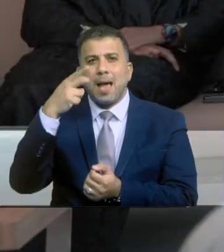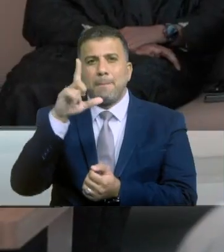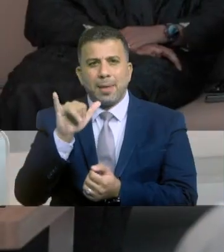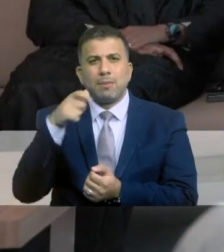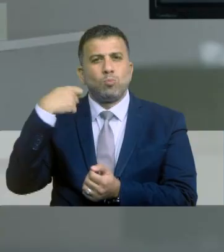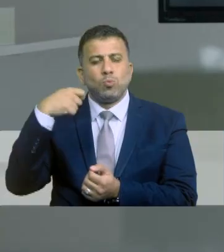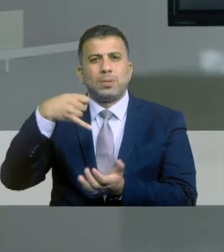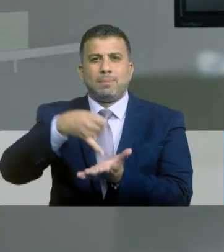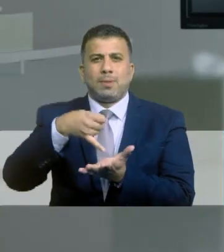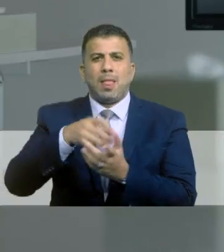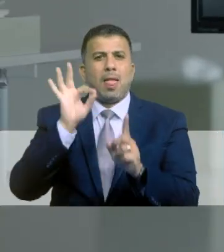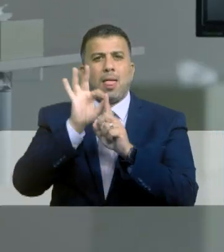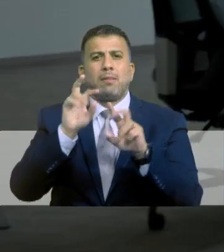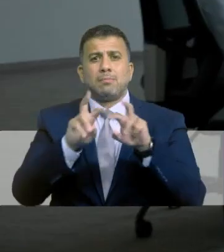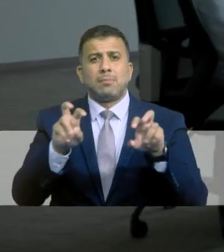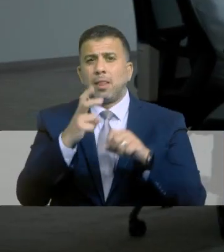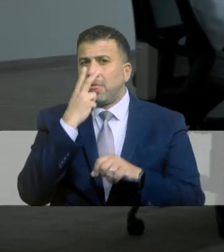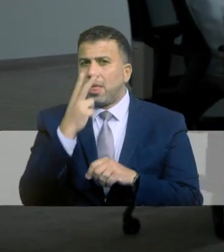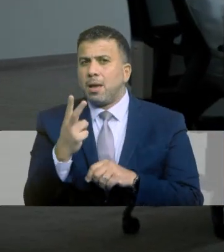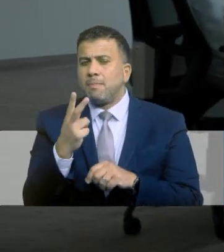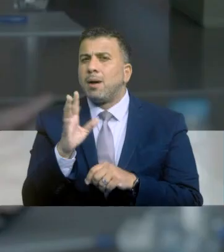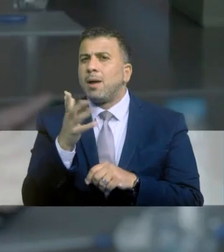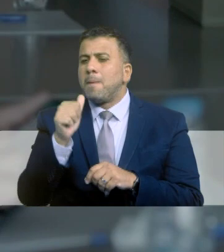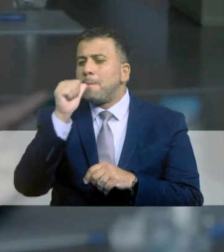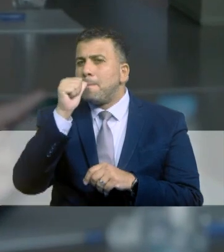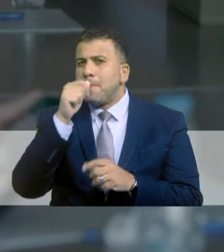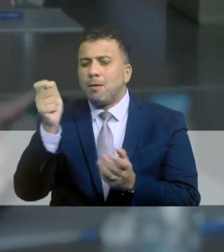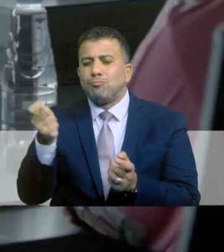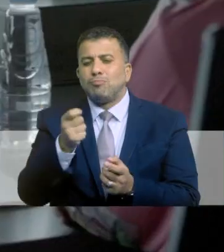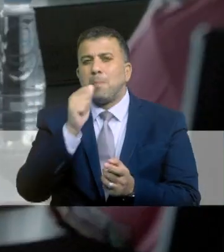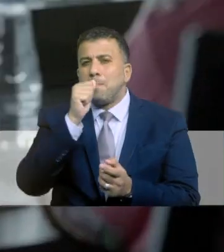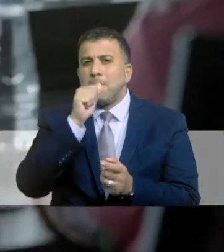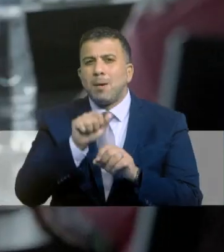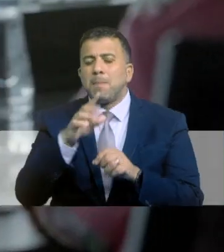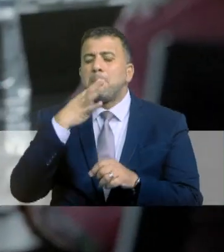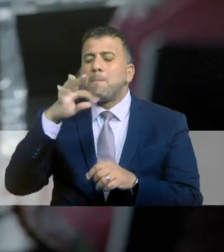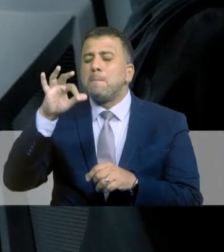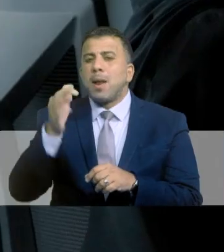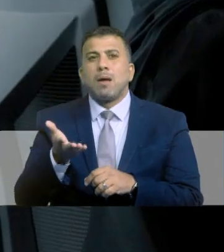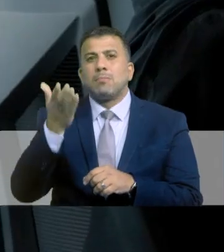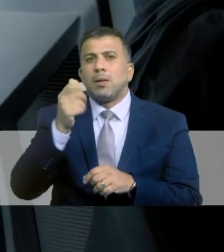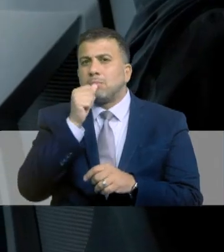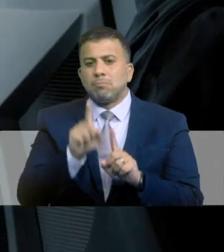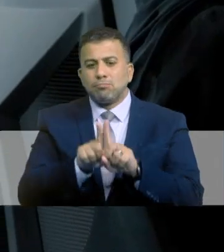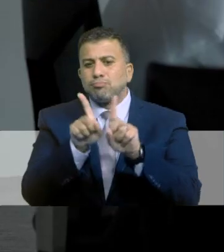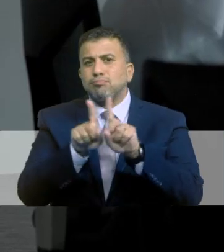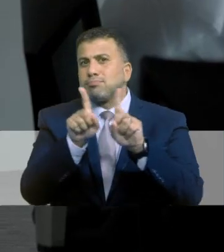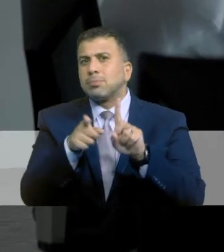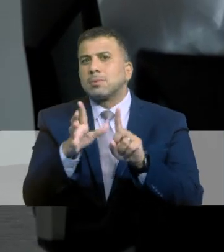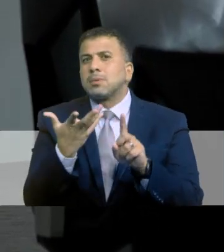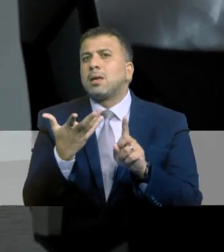للمركز وهدفت الدراسه الى تقييم اثر مياه الري مرتفعه الملوحه في نمو وانتاجيه المحاصيل